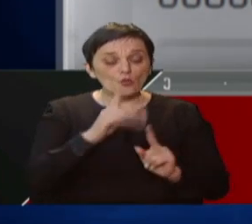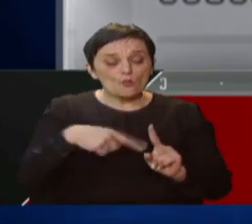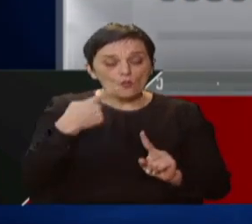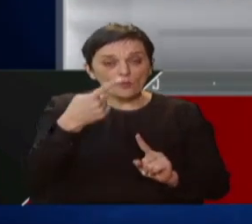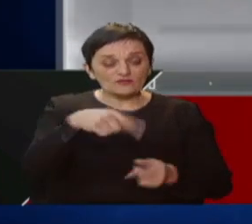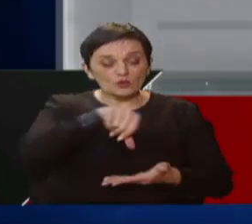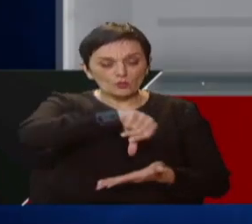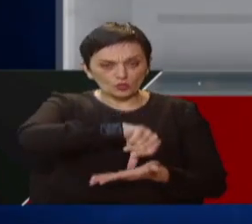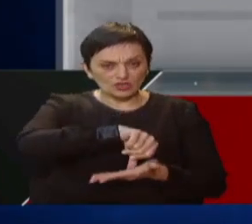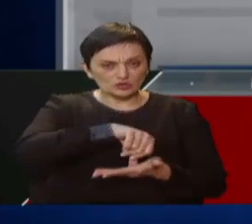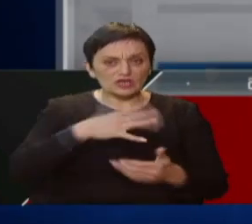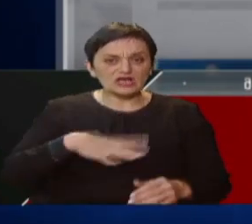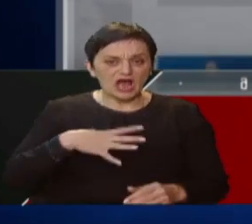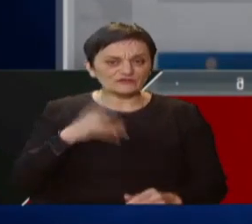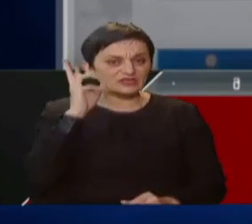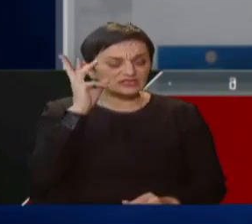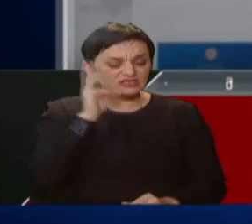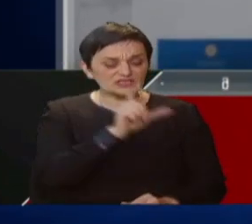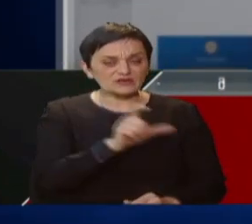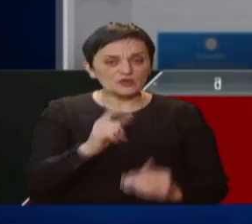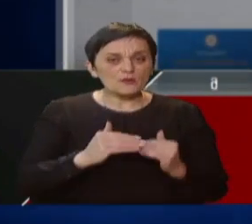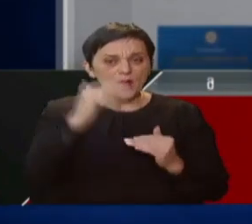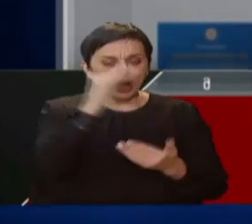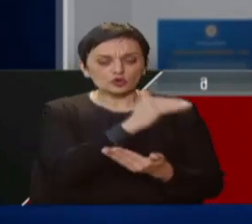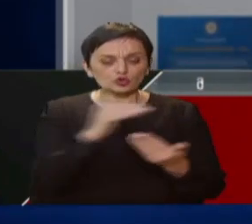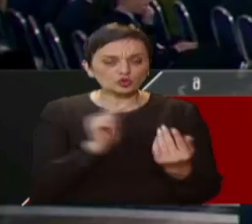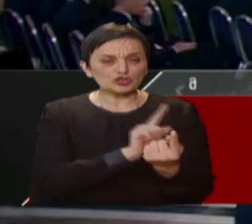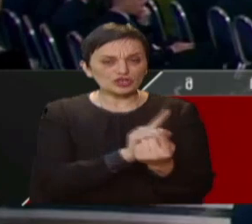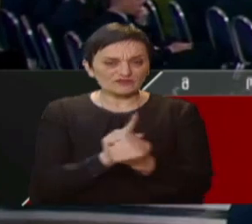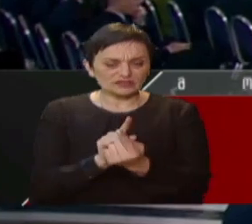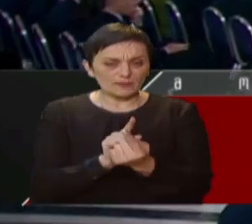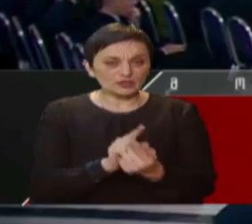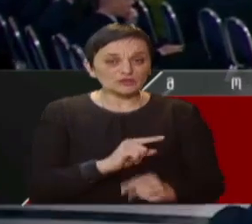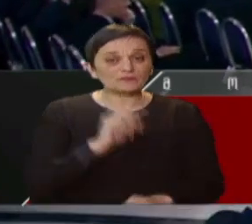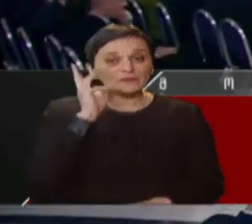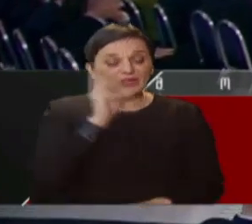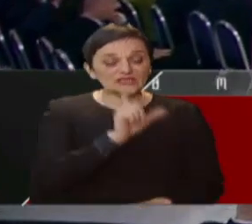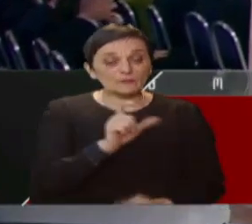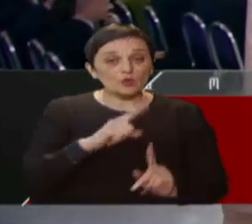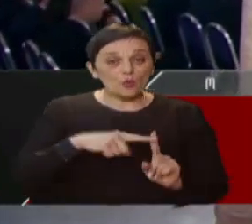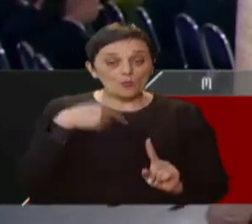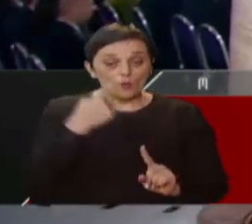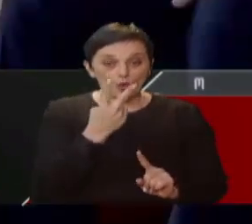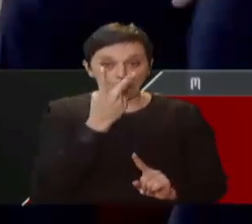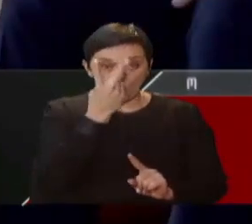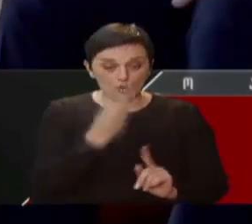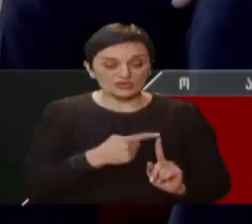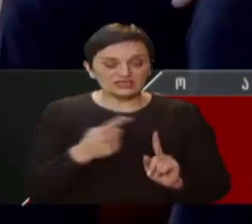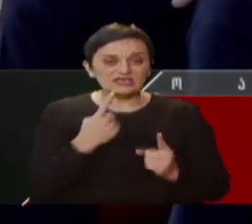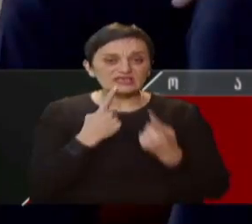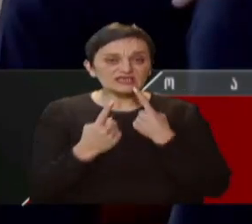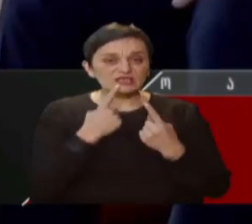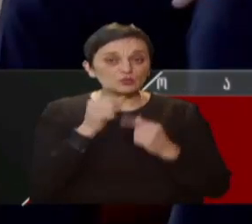მომავალში მონაწილეობა მიიღოს ქართველ დიპლომატებთან მაღალი დონის შეხვედრებში. დიპლომატები მომდევნო 2 დღის განმავლობაში